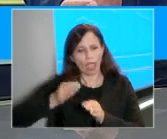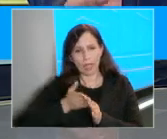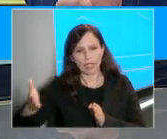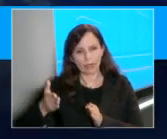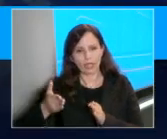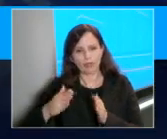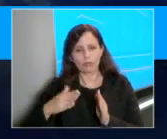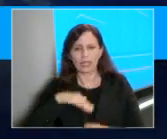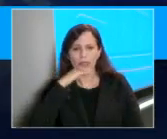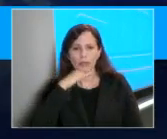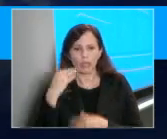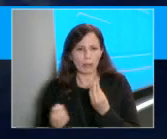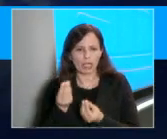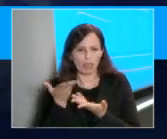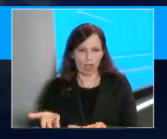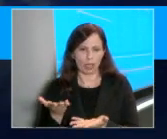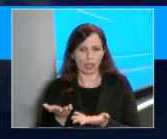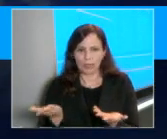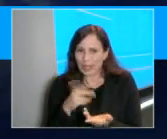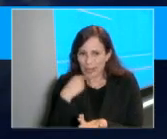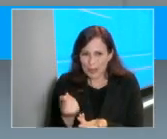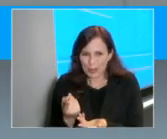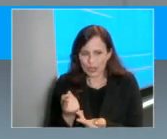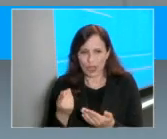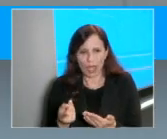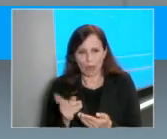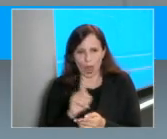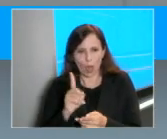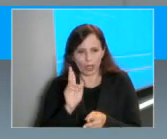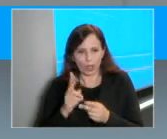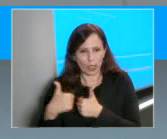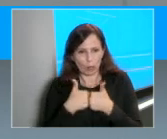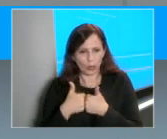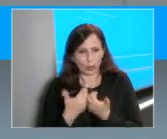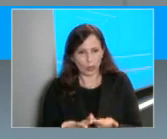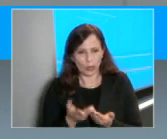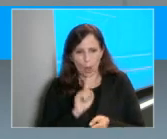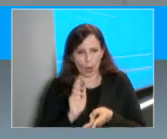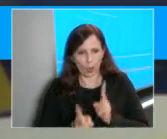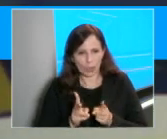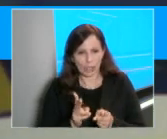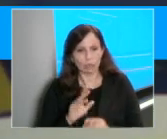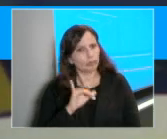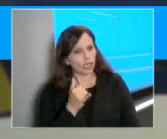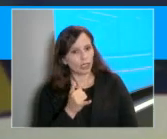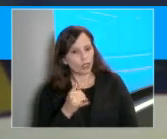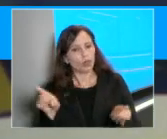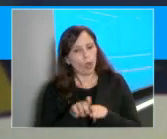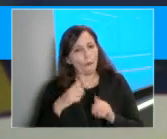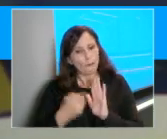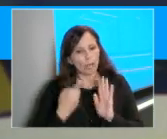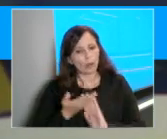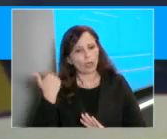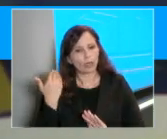המשחקים האלה. די, מספיק. אז מה אתה קורא להם? לא לרוץ? בוודאי. הם רוצים לרוץ, שירוצו כמו שעשו בפעם הקודמת.